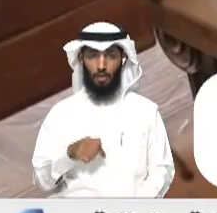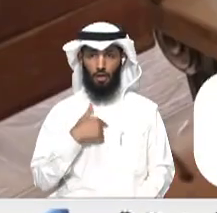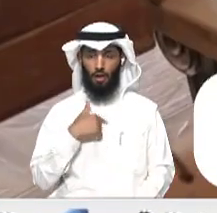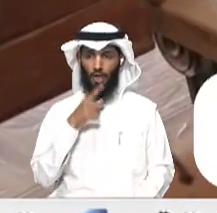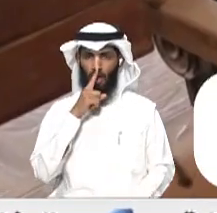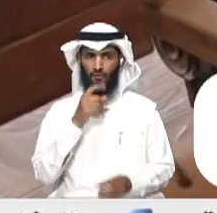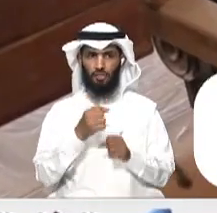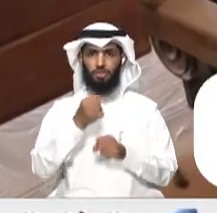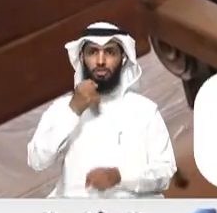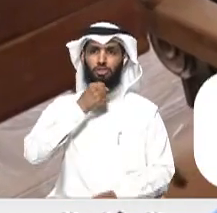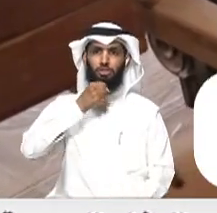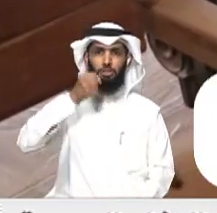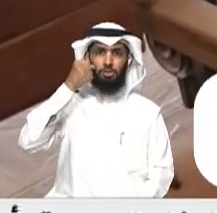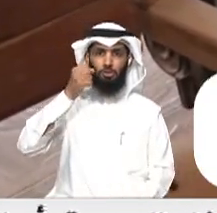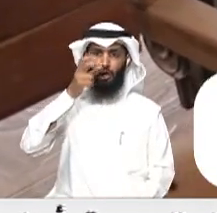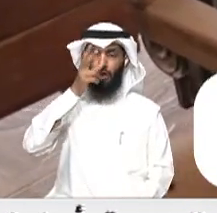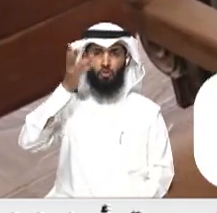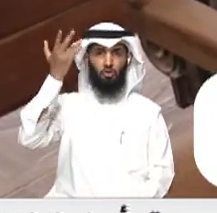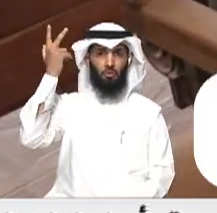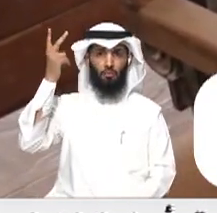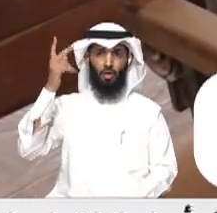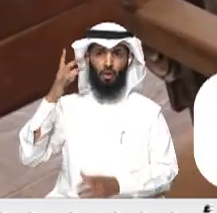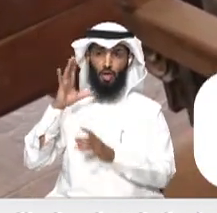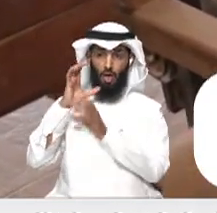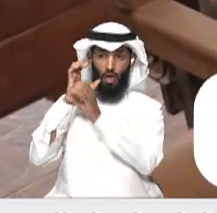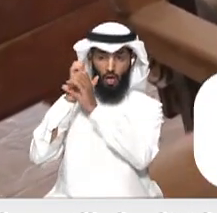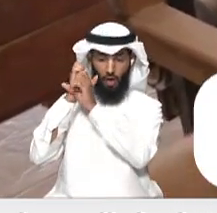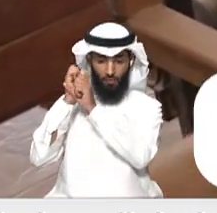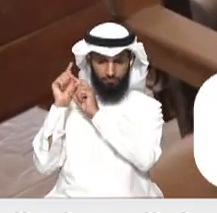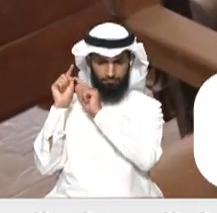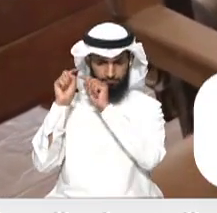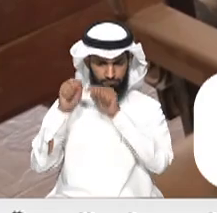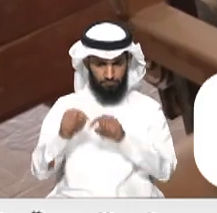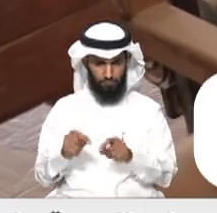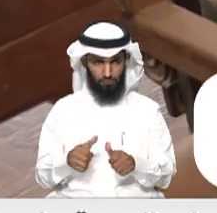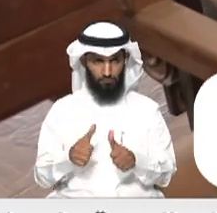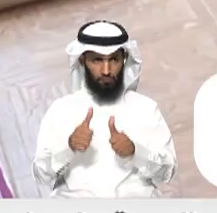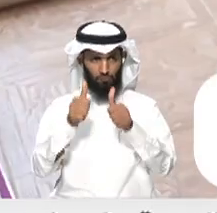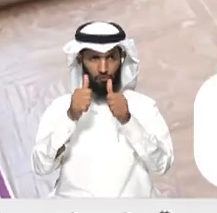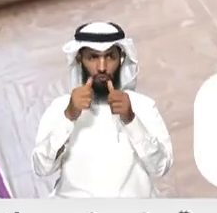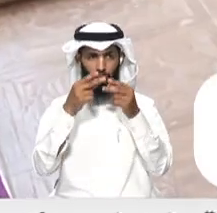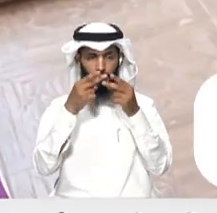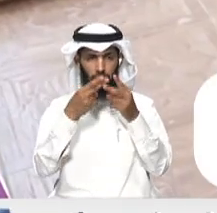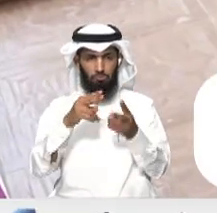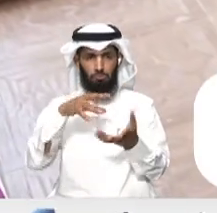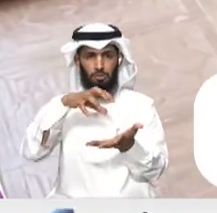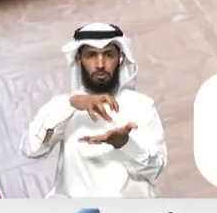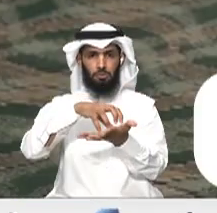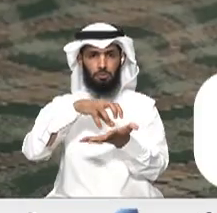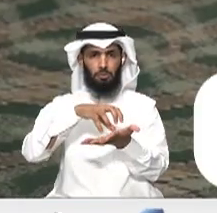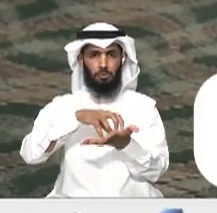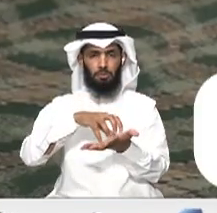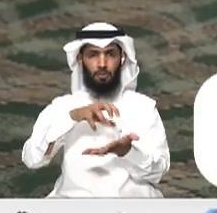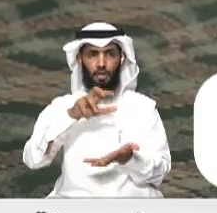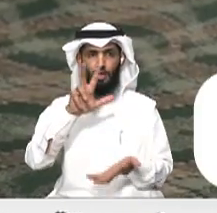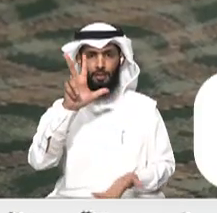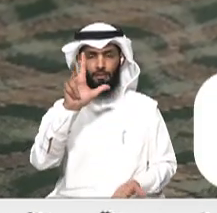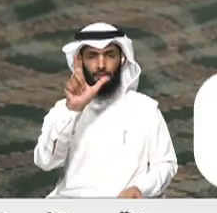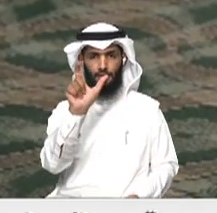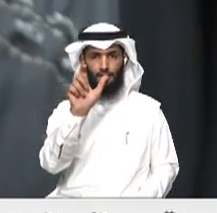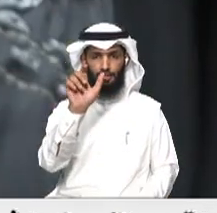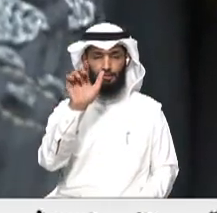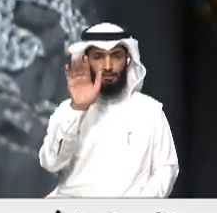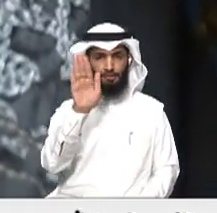التراث. في الكارية كما يحلو للنساجين تسمية مصنع النسيج، تتعدد الآلات